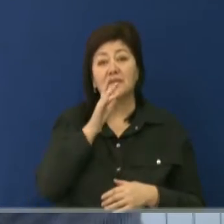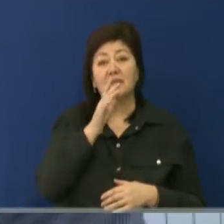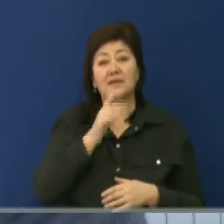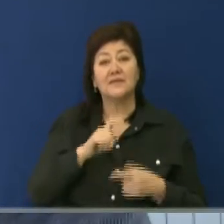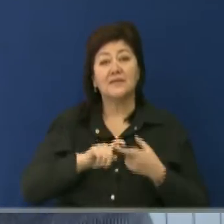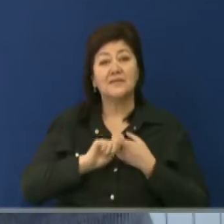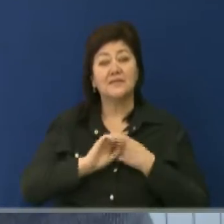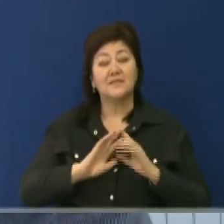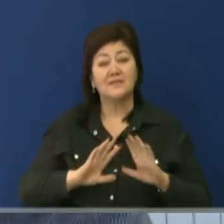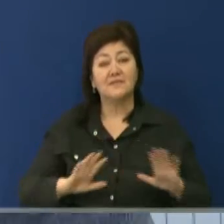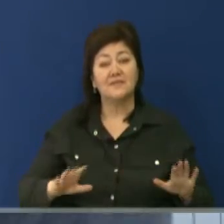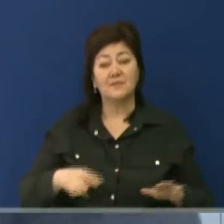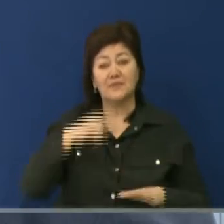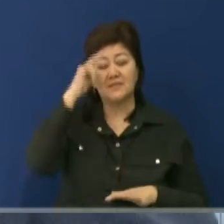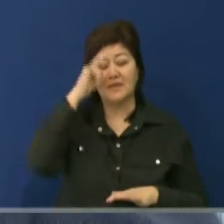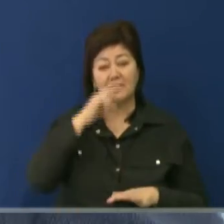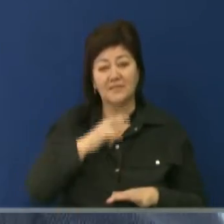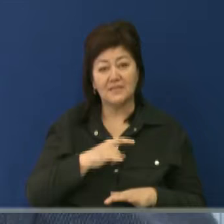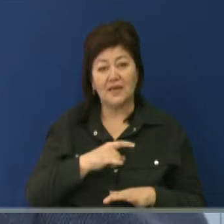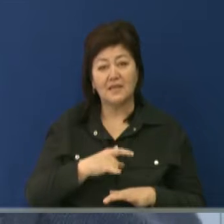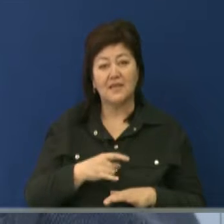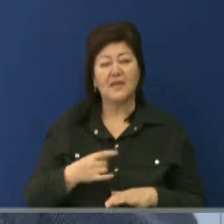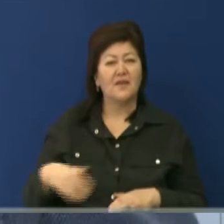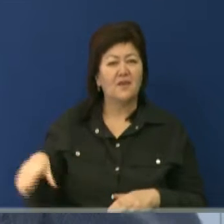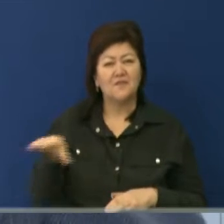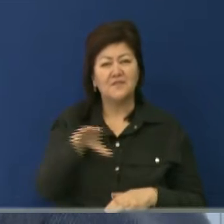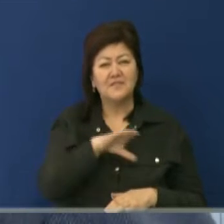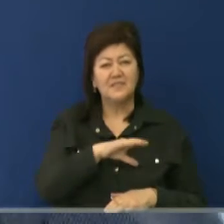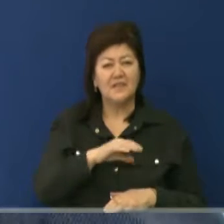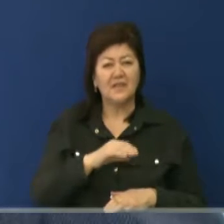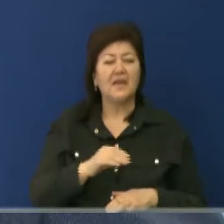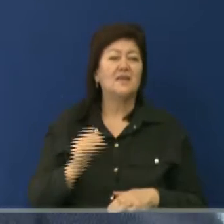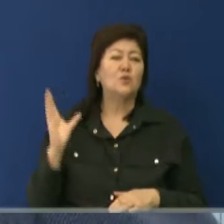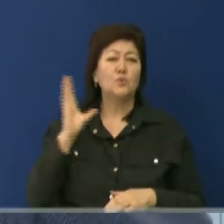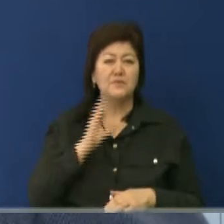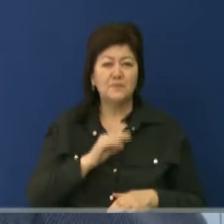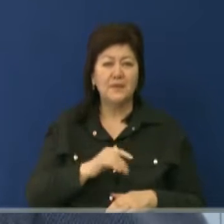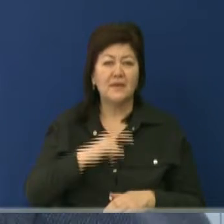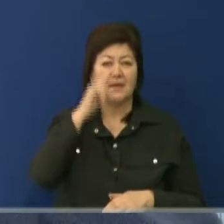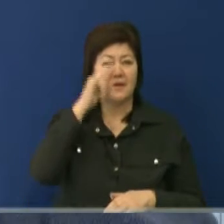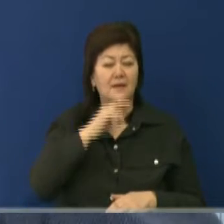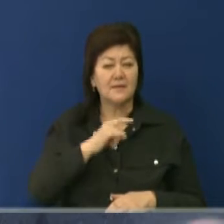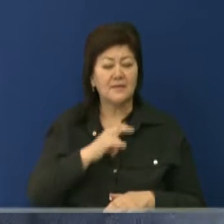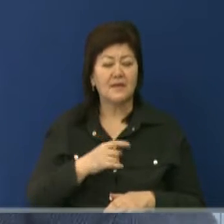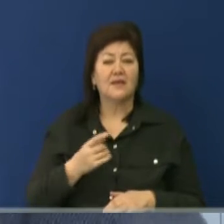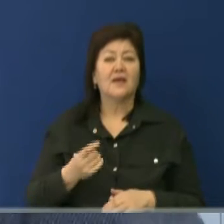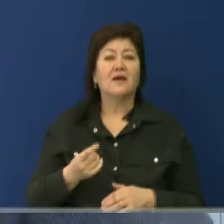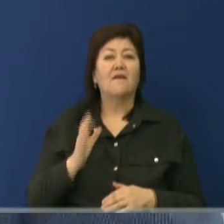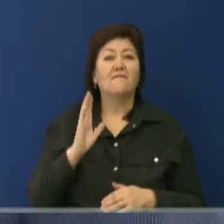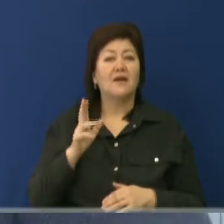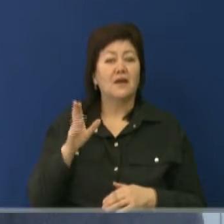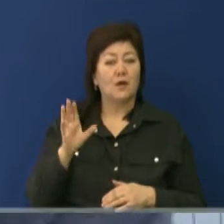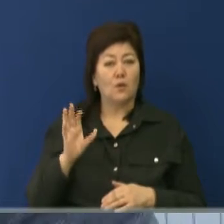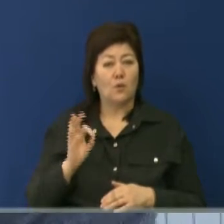независимого Казахстана. Тәуелсіз Қазақстанның 30 жылдығы біздің барлық ұмтылыстарымыздың нәтижесі. Мен Шығыс Қазақстан облыстық Қазақстан халықтар ассамблеясы